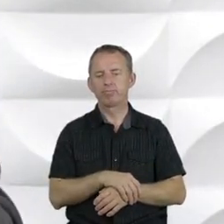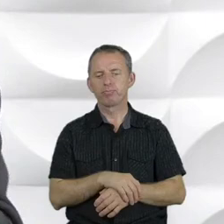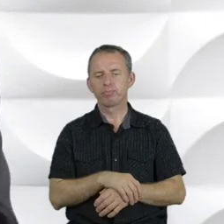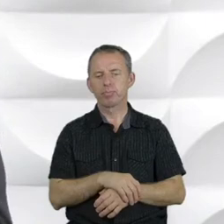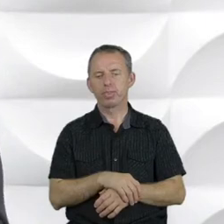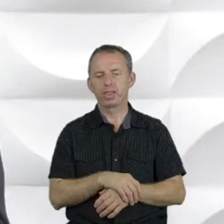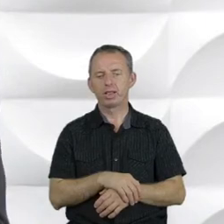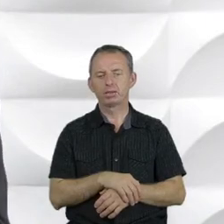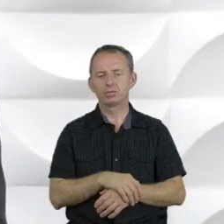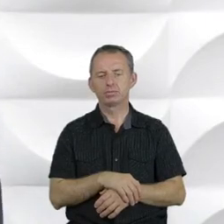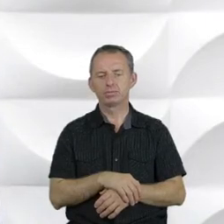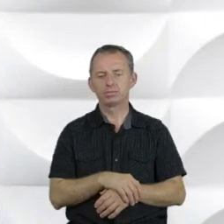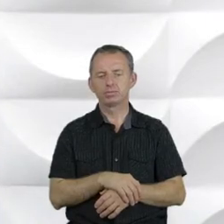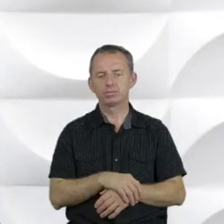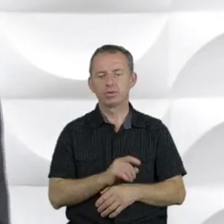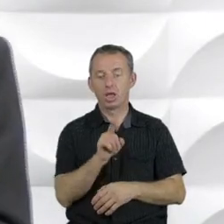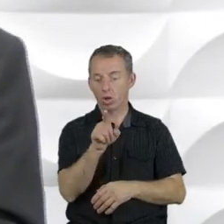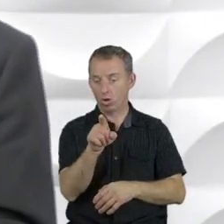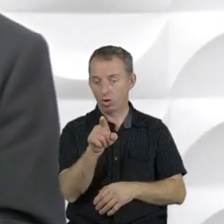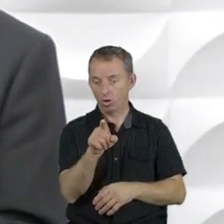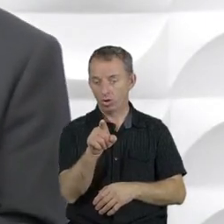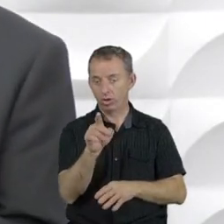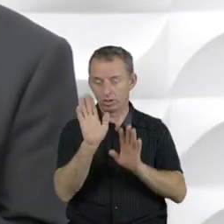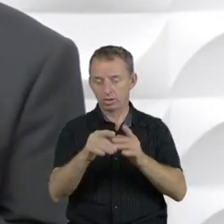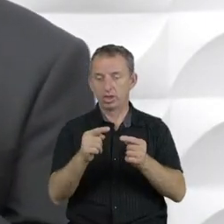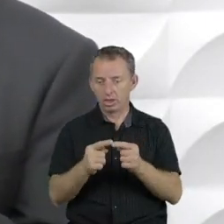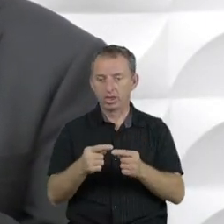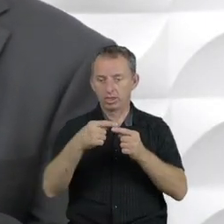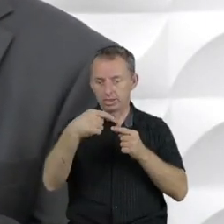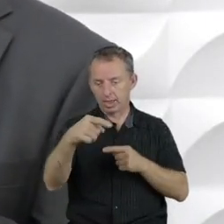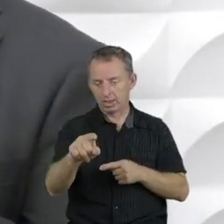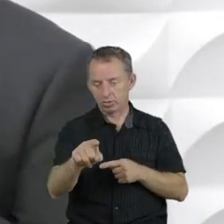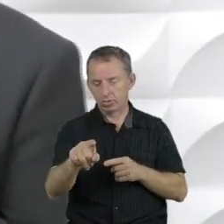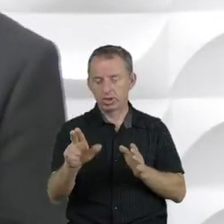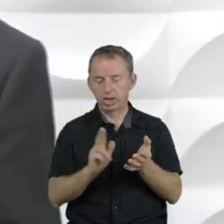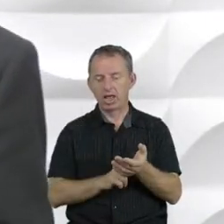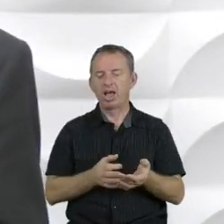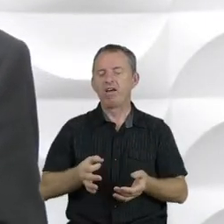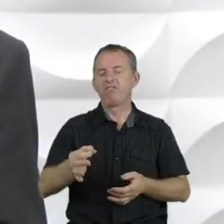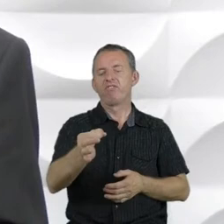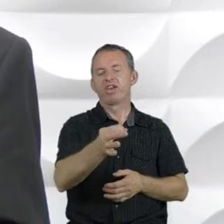I on, gdy jest zesłany na wyspę Patmos,